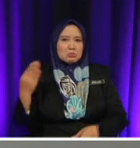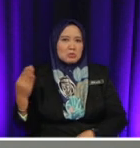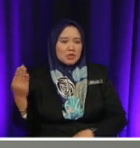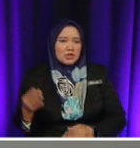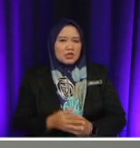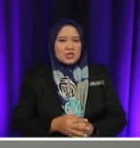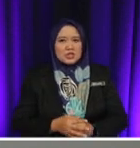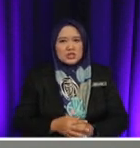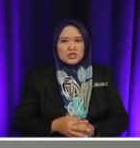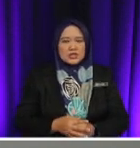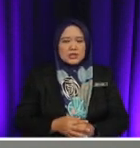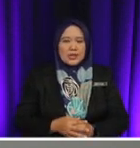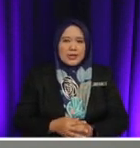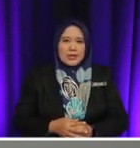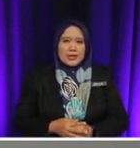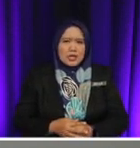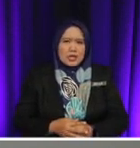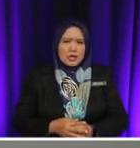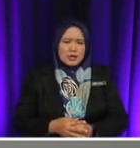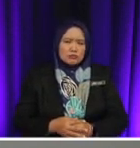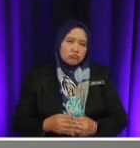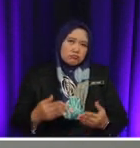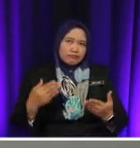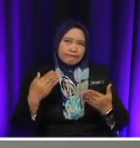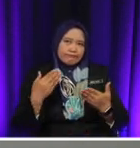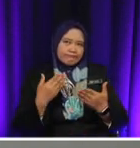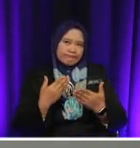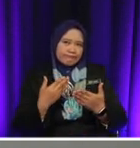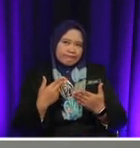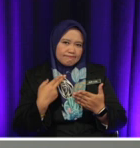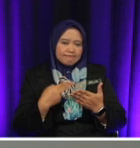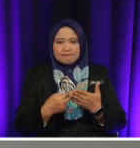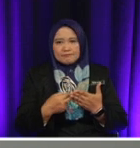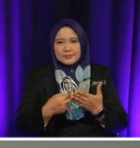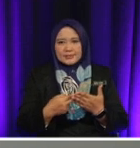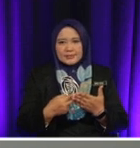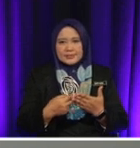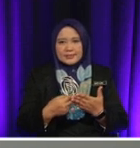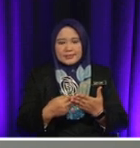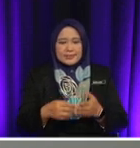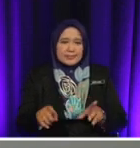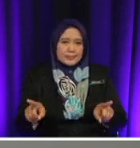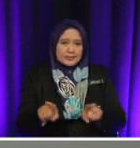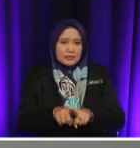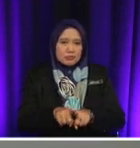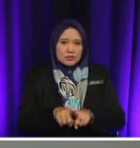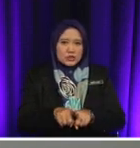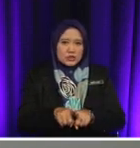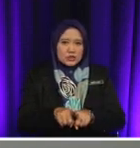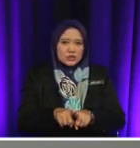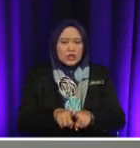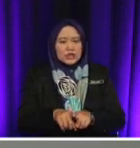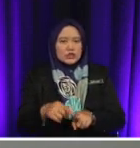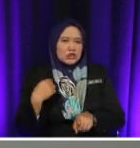keliru disebabkan gambar yang sama di sini kita perlu baca soalan tadi dengan betul-betul faham